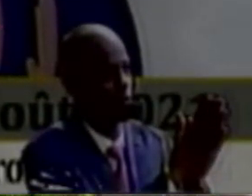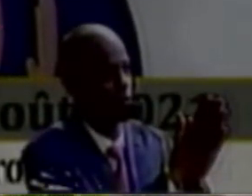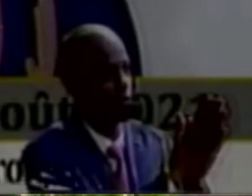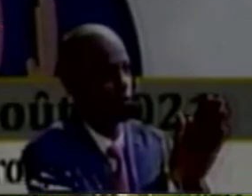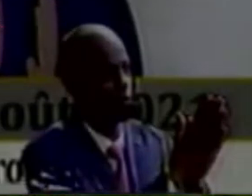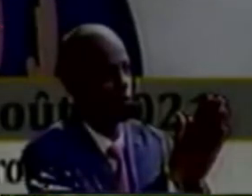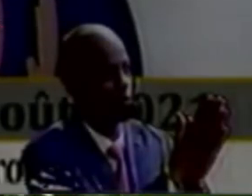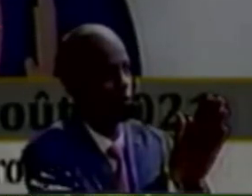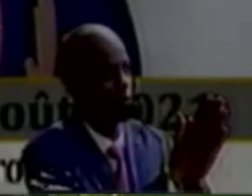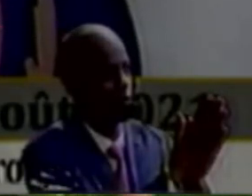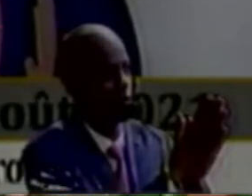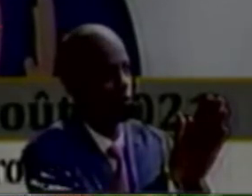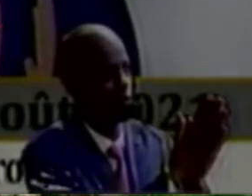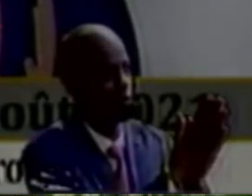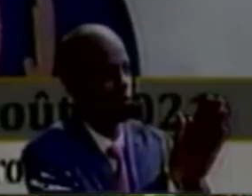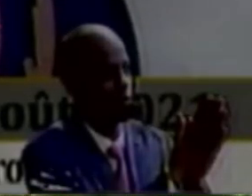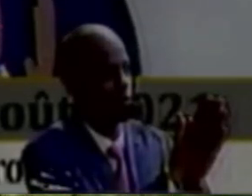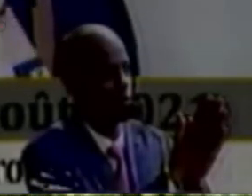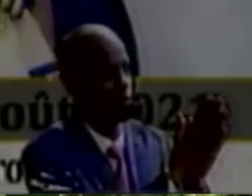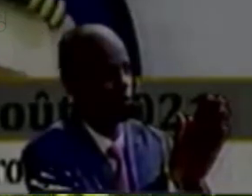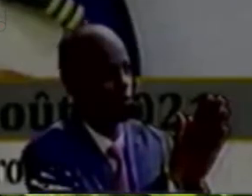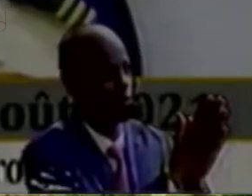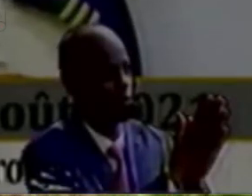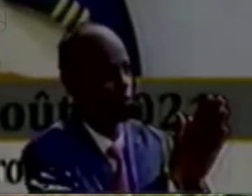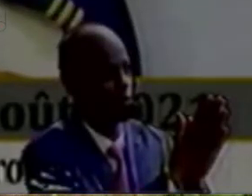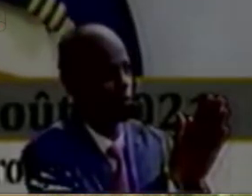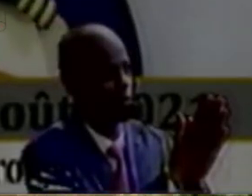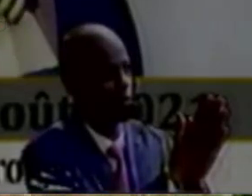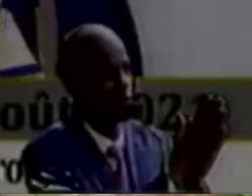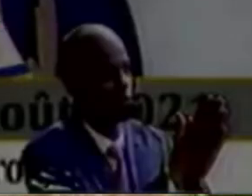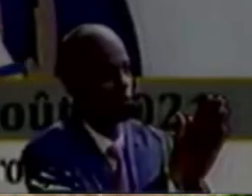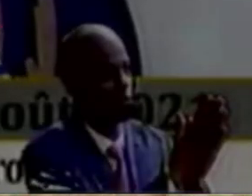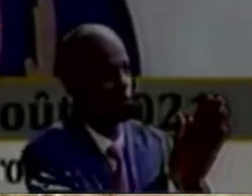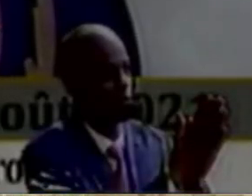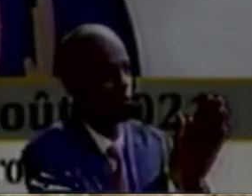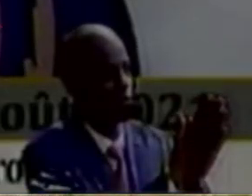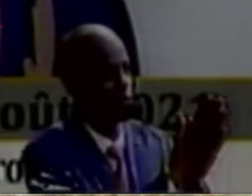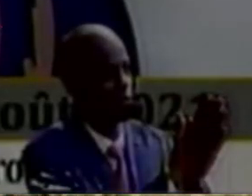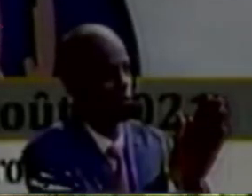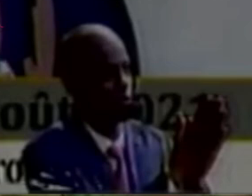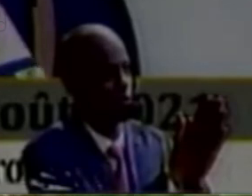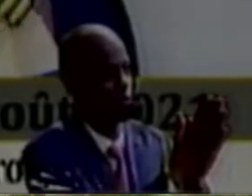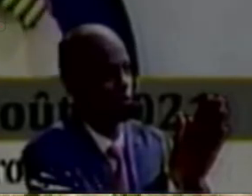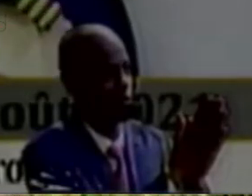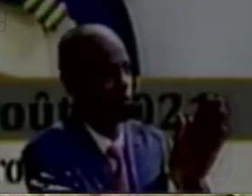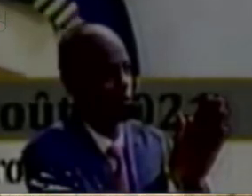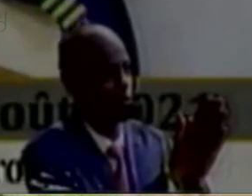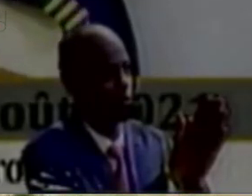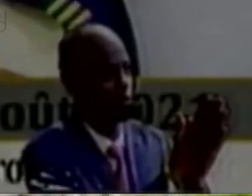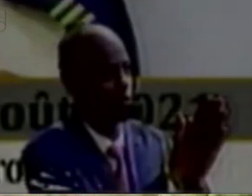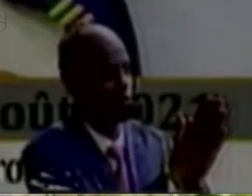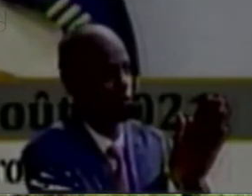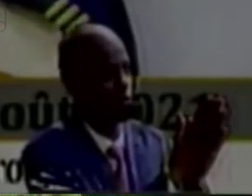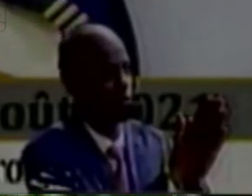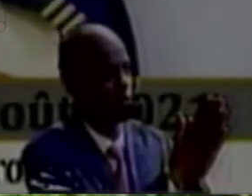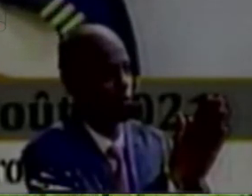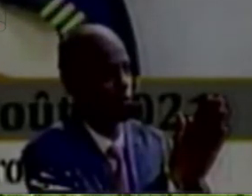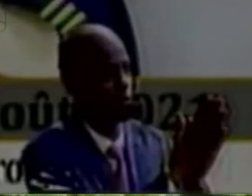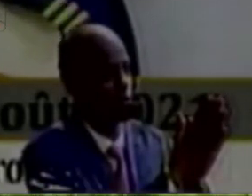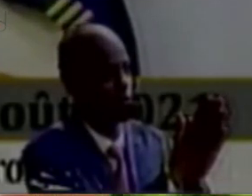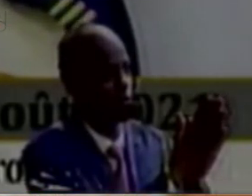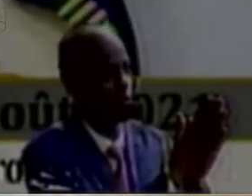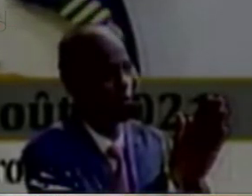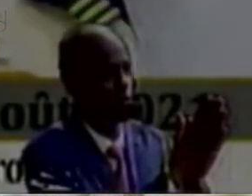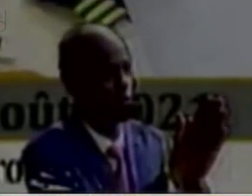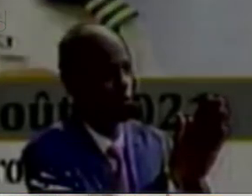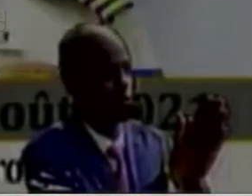ki an bon etat. Kou li a, nan prezante nou komite sa ki chaje pou koordone sou plan sekuriter, aide ki destine a Grand